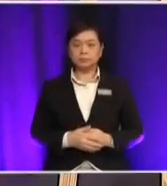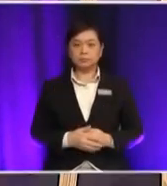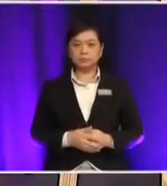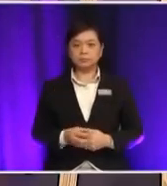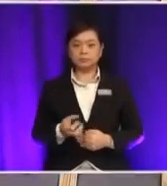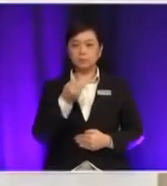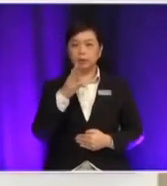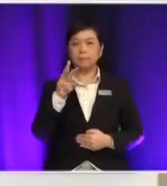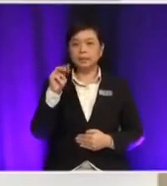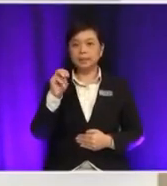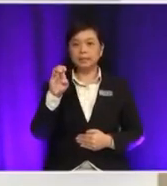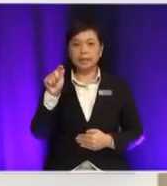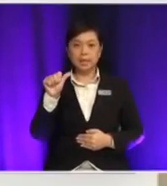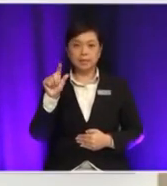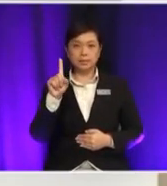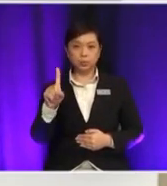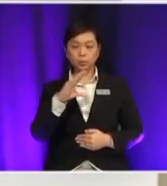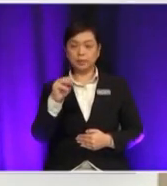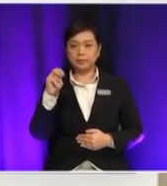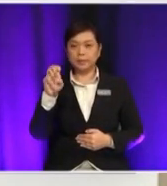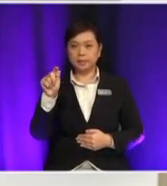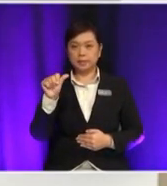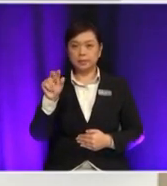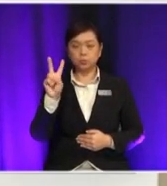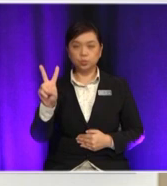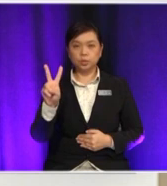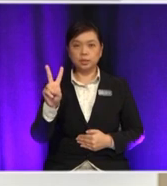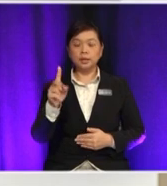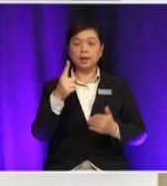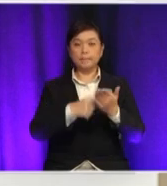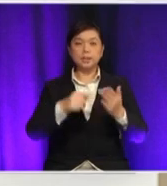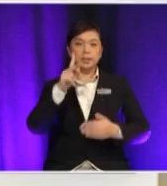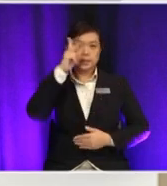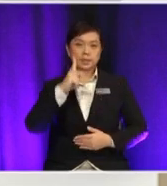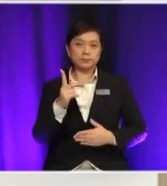metafasa 2 apakah antara E dan B nah